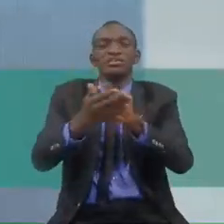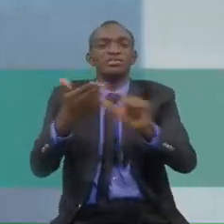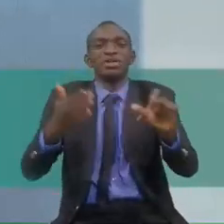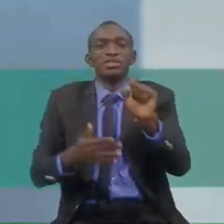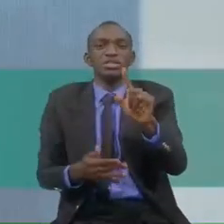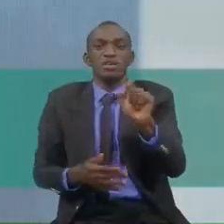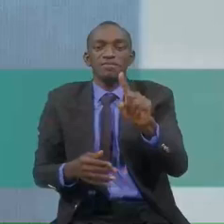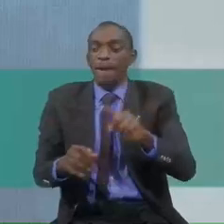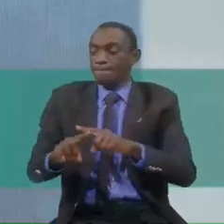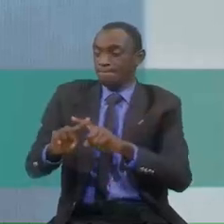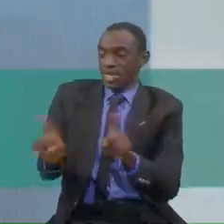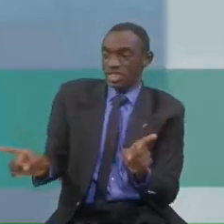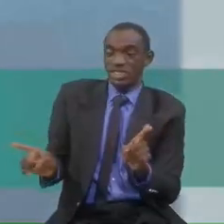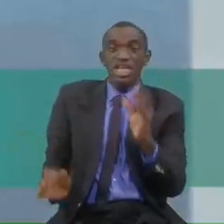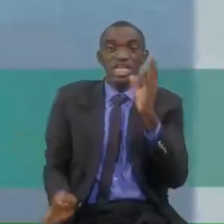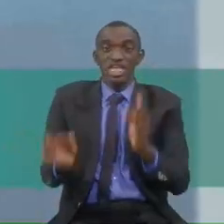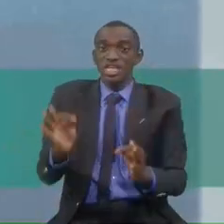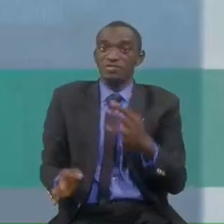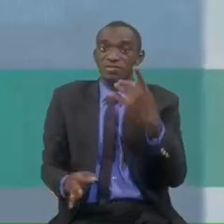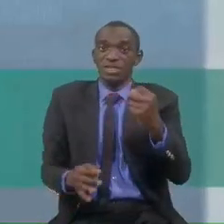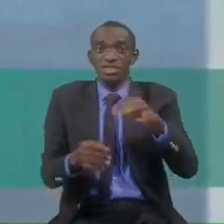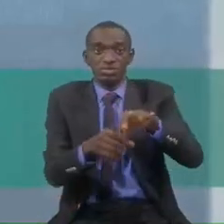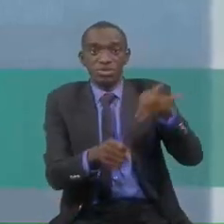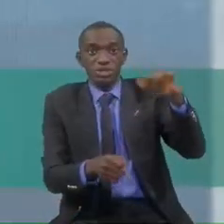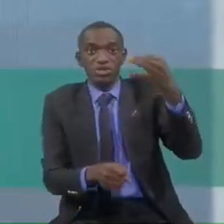verset 11.